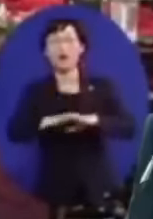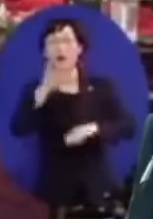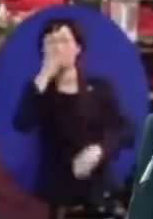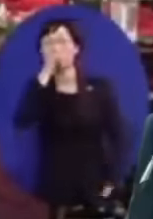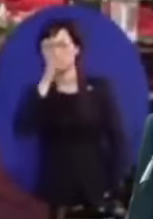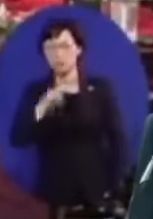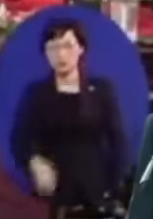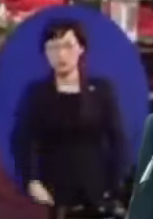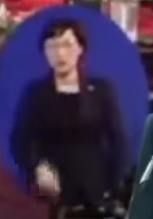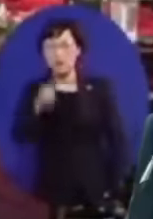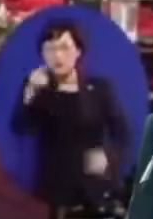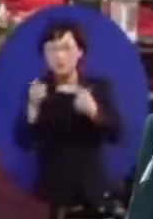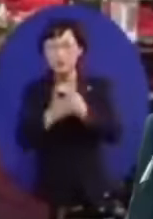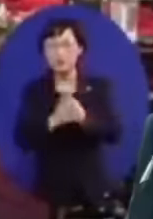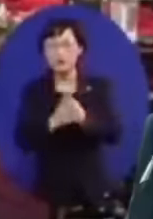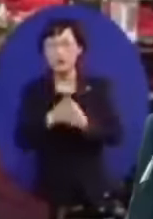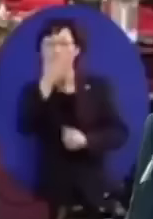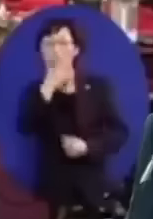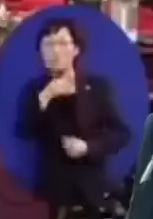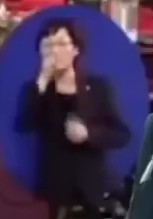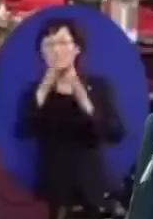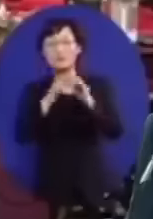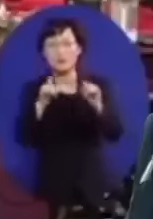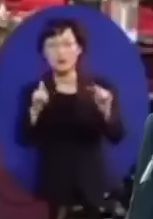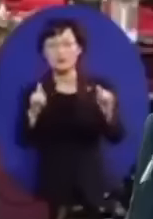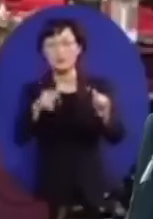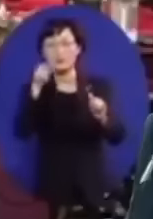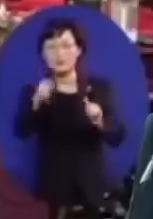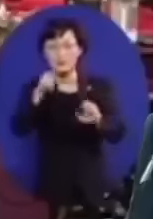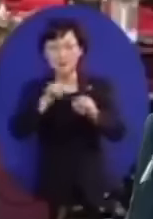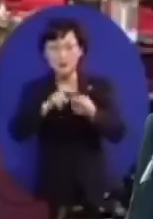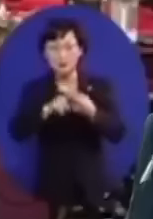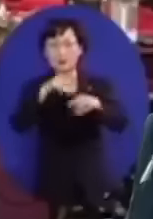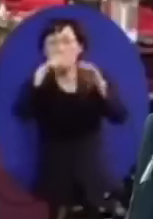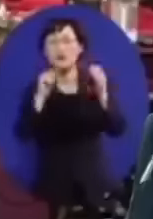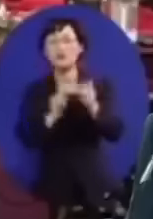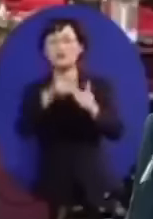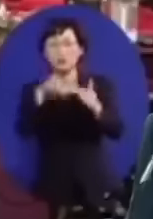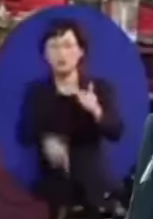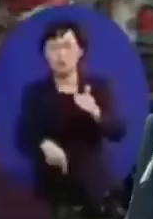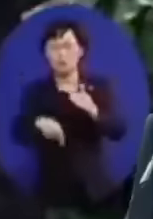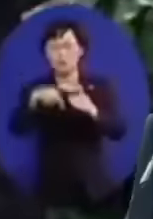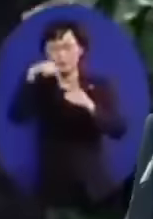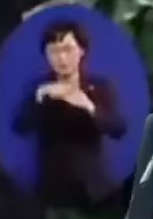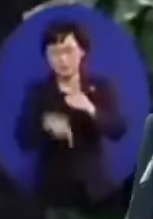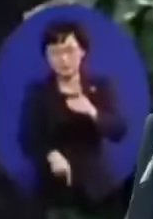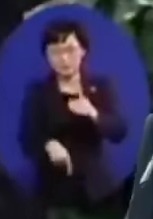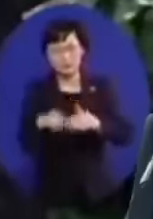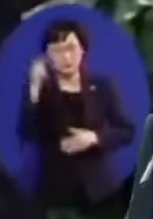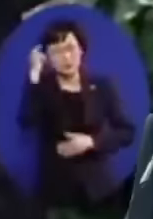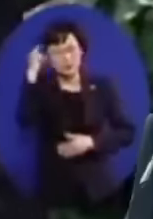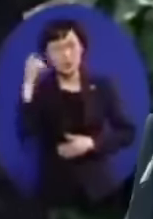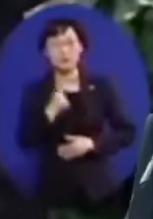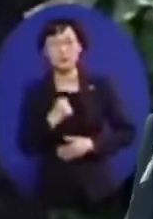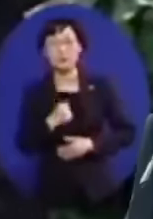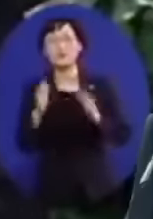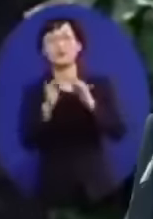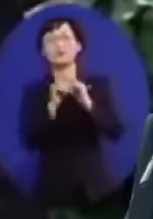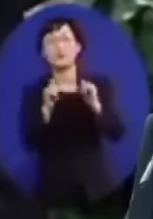그러므로 우리 복 있는 사람은 이 사실을 마음속에 깊이 새기고 사람을